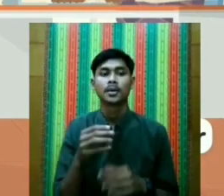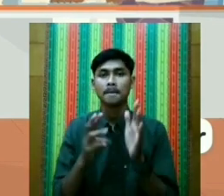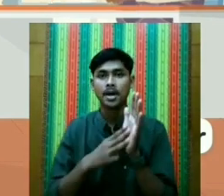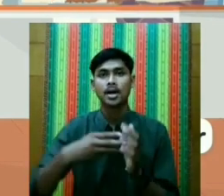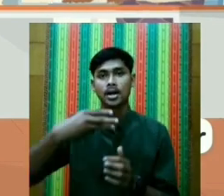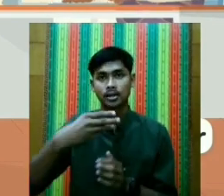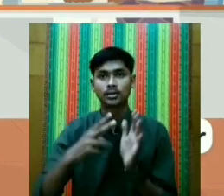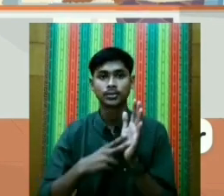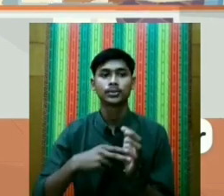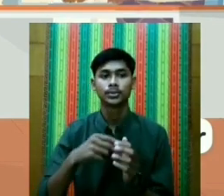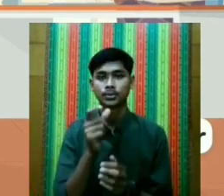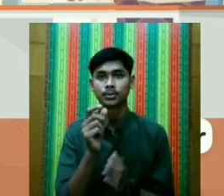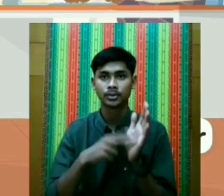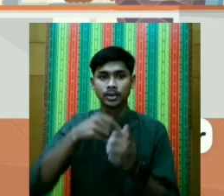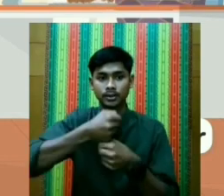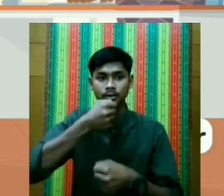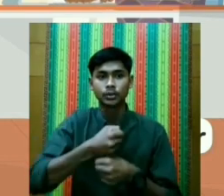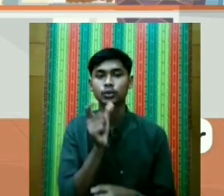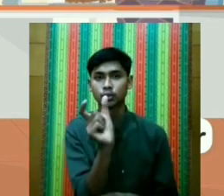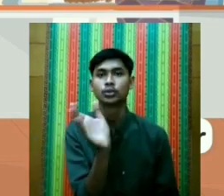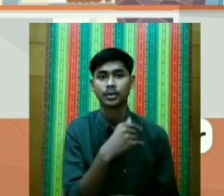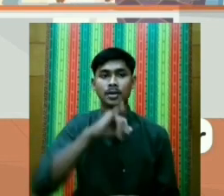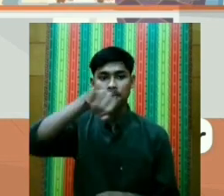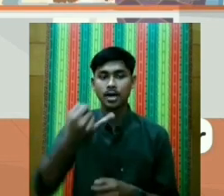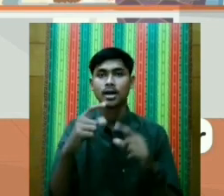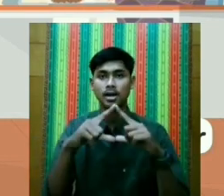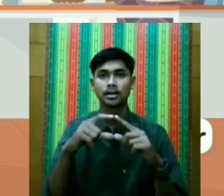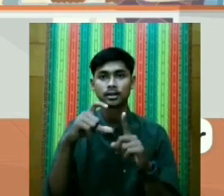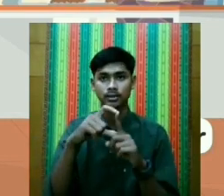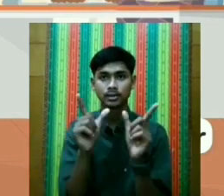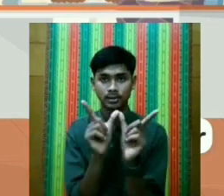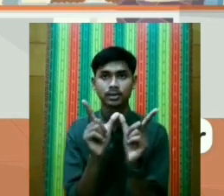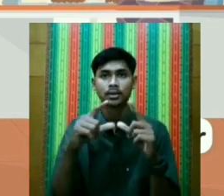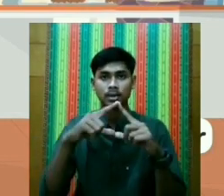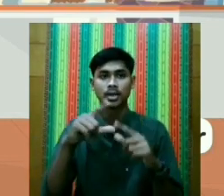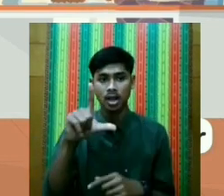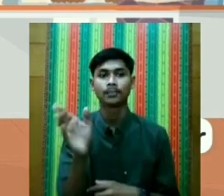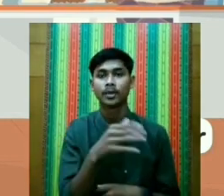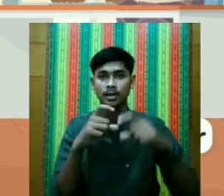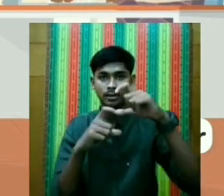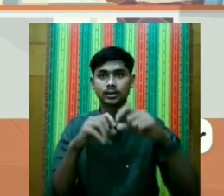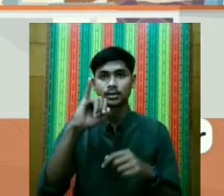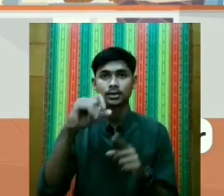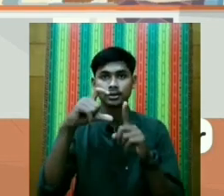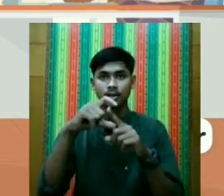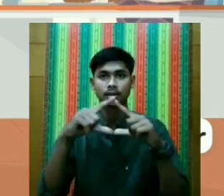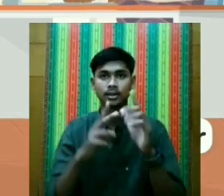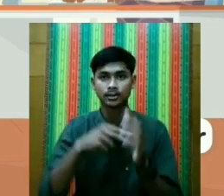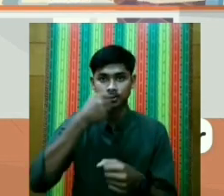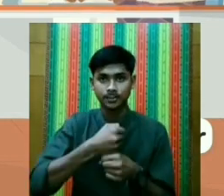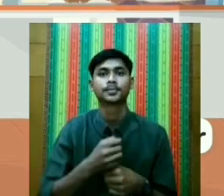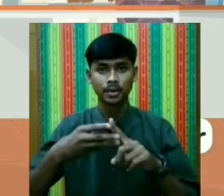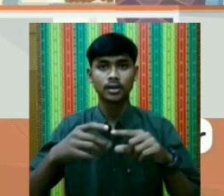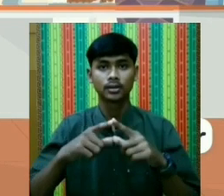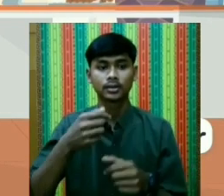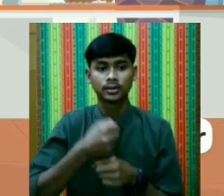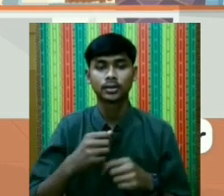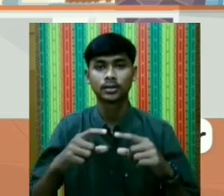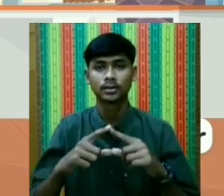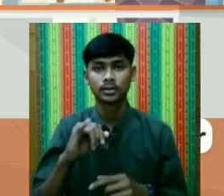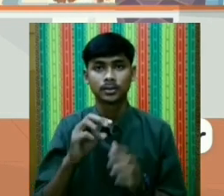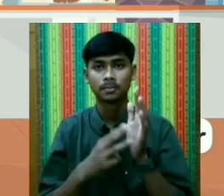untuk memberitahu wakato sidang sekaligus mengingatkan pengumuman lain ya macam